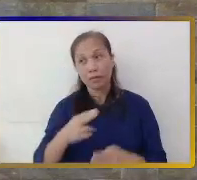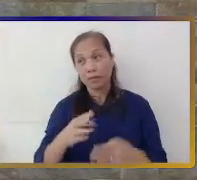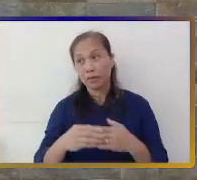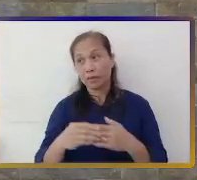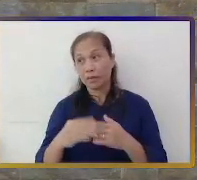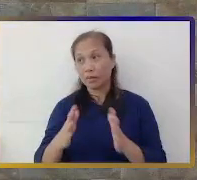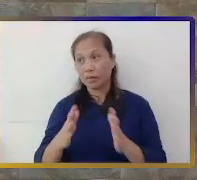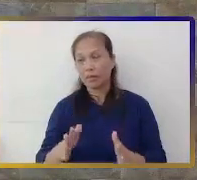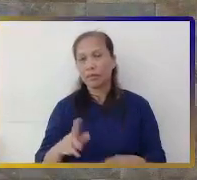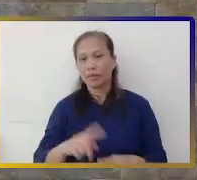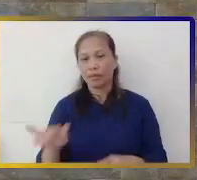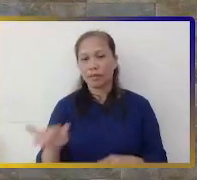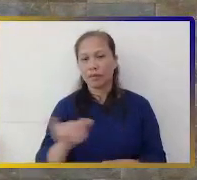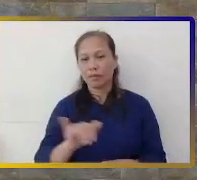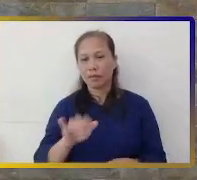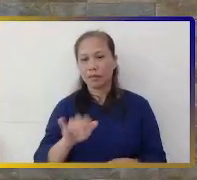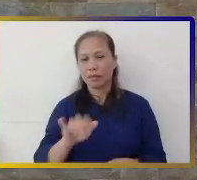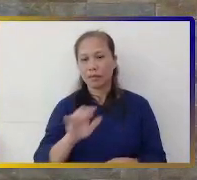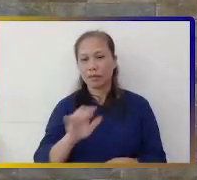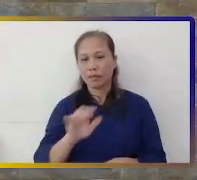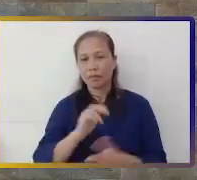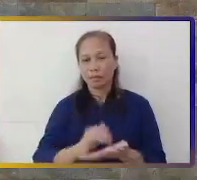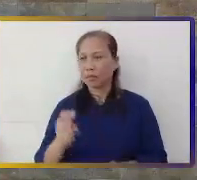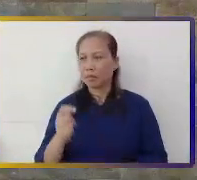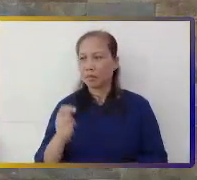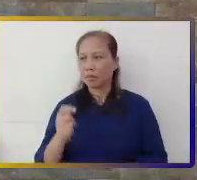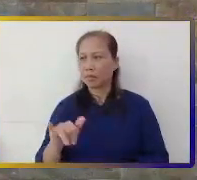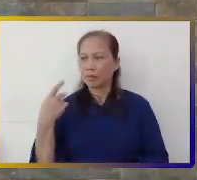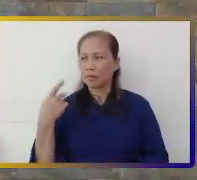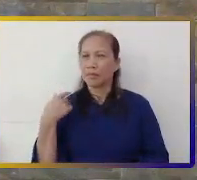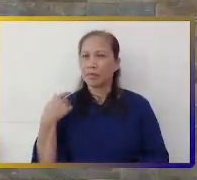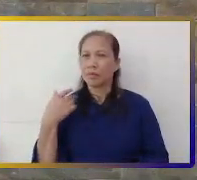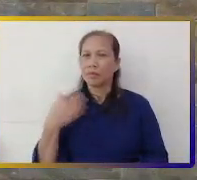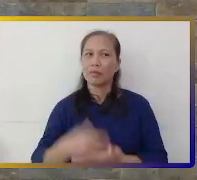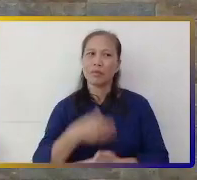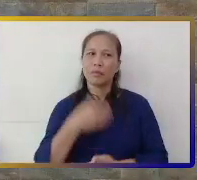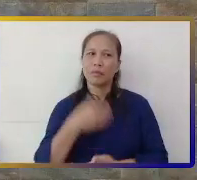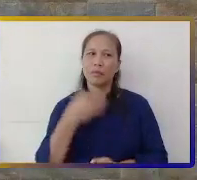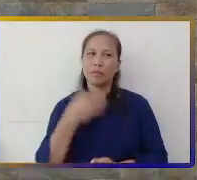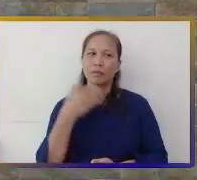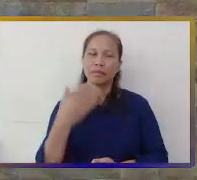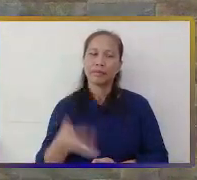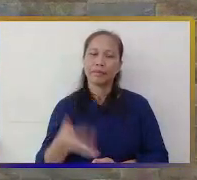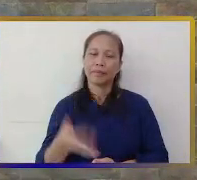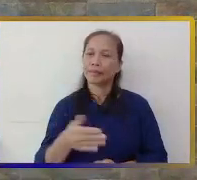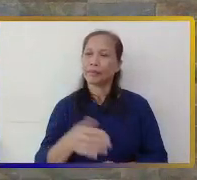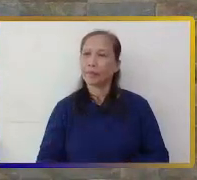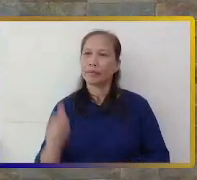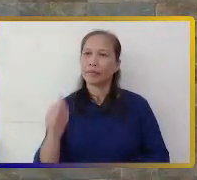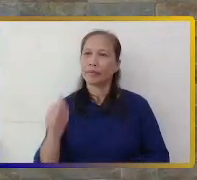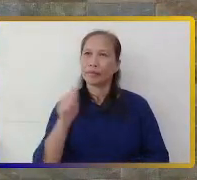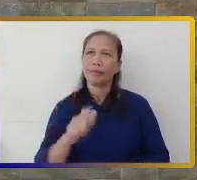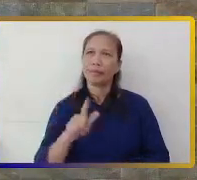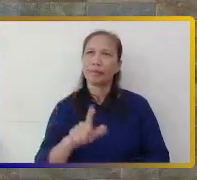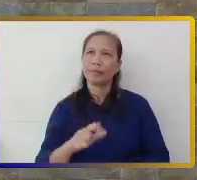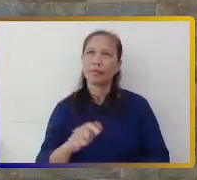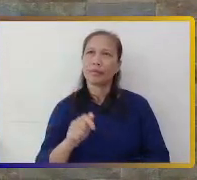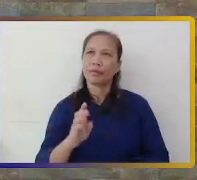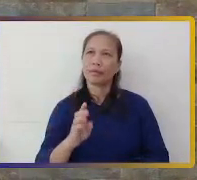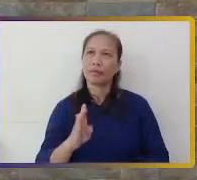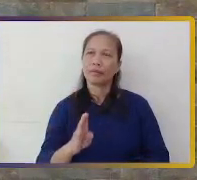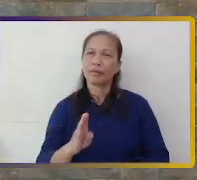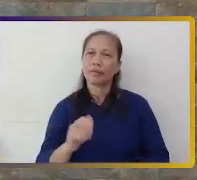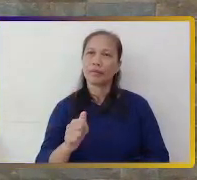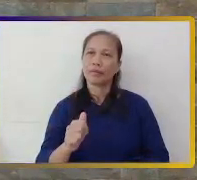meron po sila All right and the next mga kapatid it na po yung mga albances Okay pet